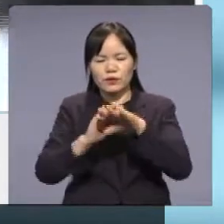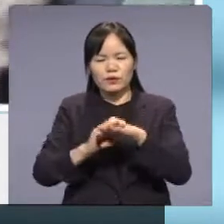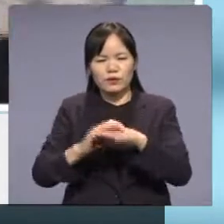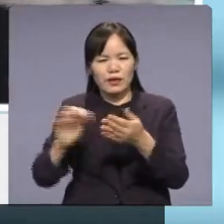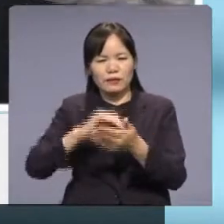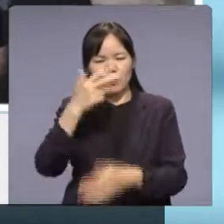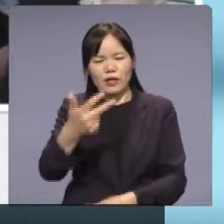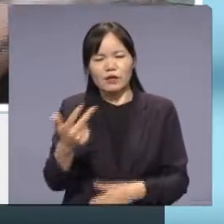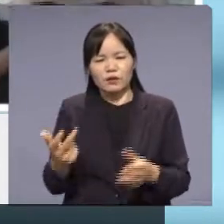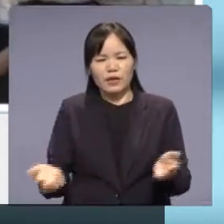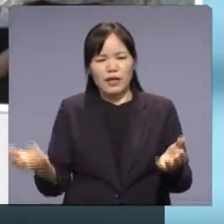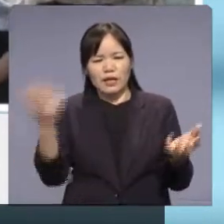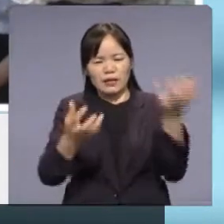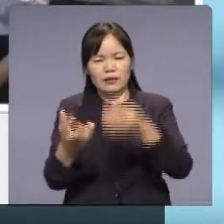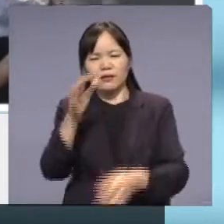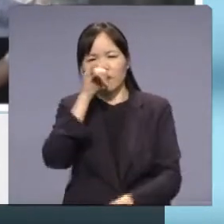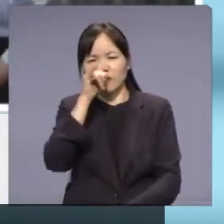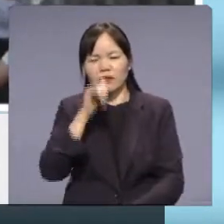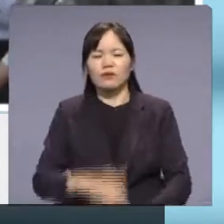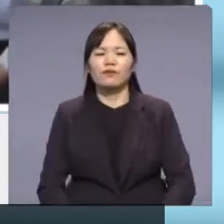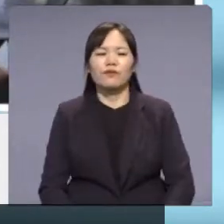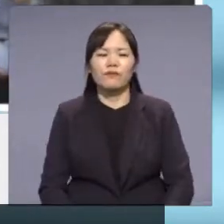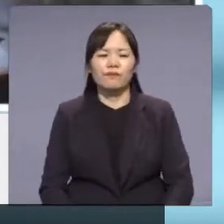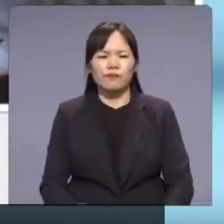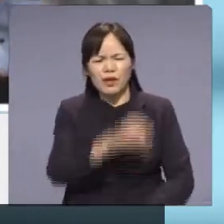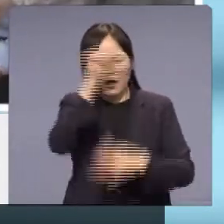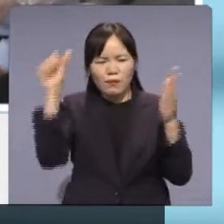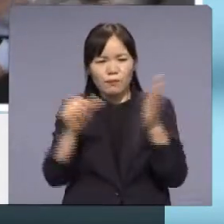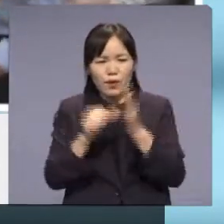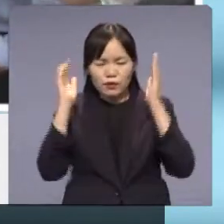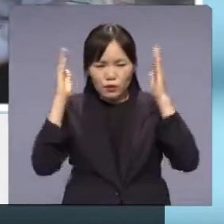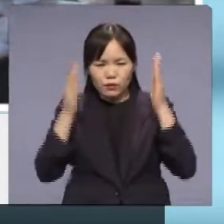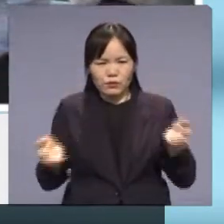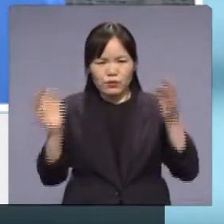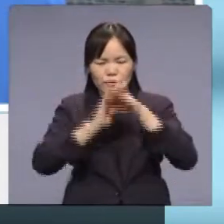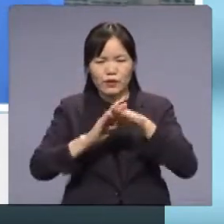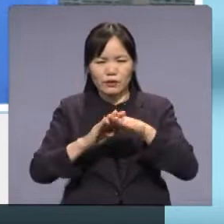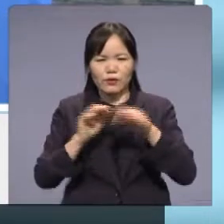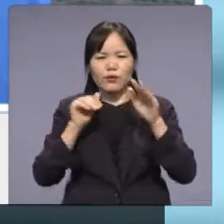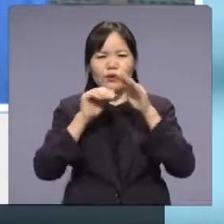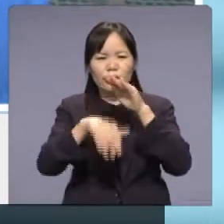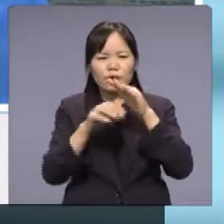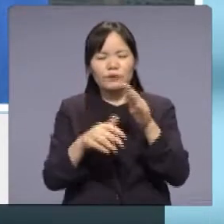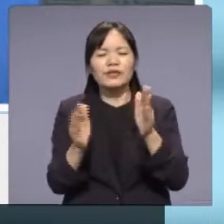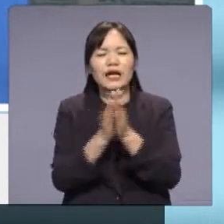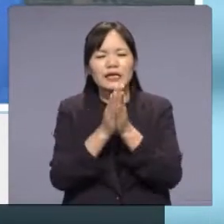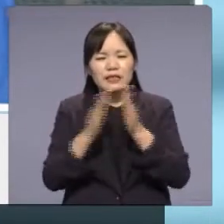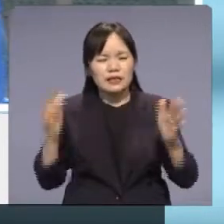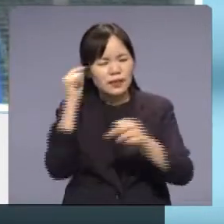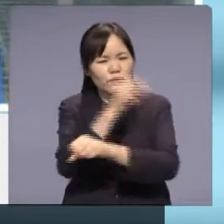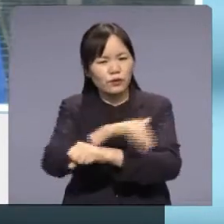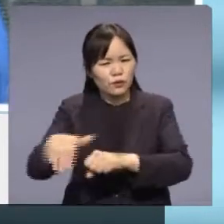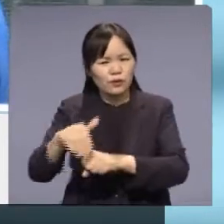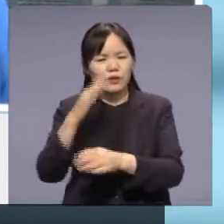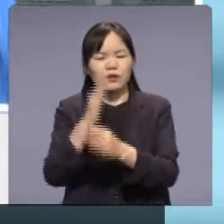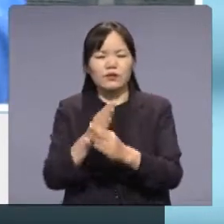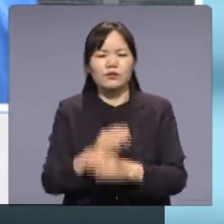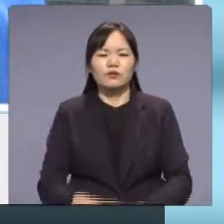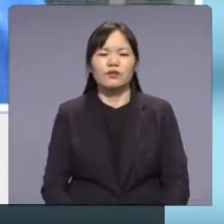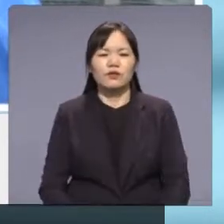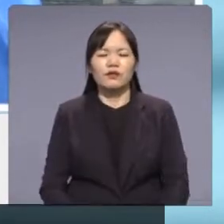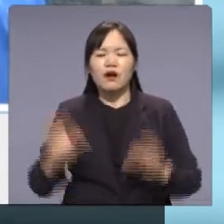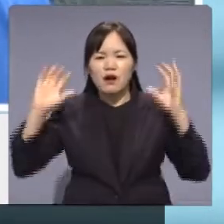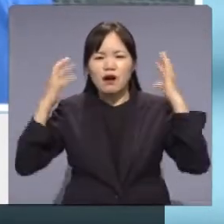되고요. 그리고 한울일중하고 평생학습관도 지금 이제 착공하고 또 이제 설계 중에 있고 네. 공공어린이,